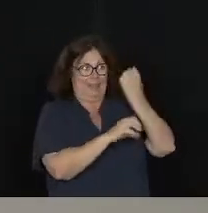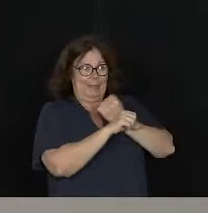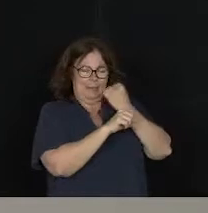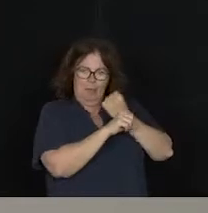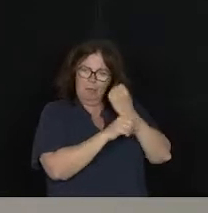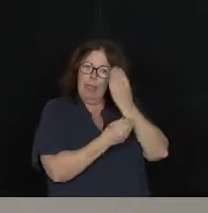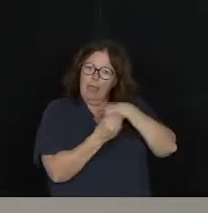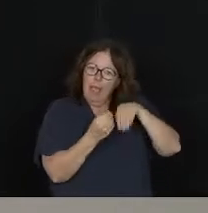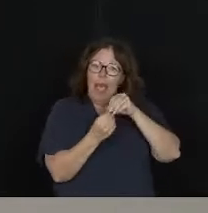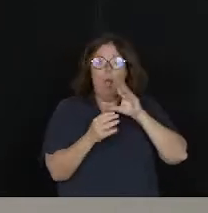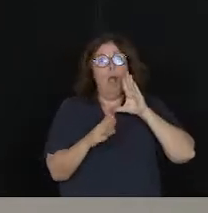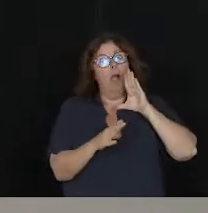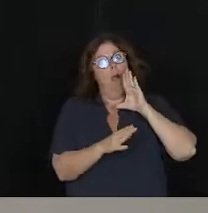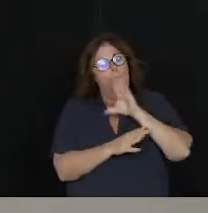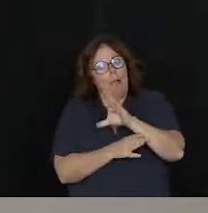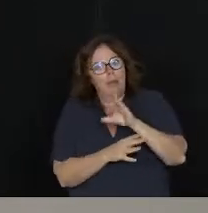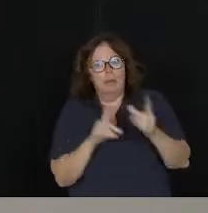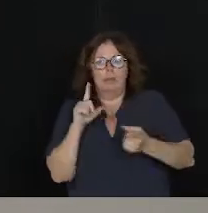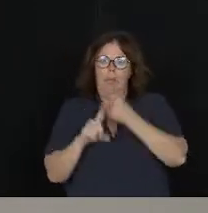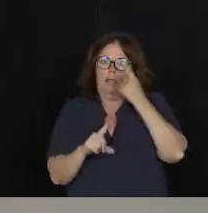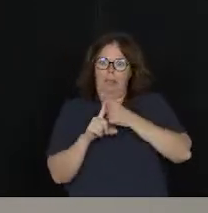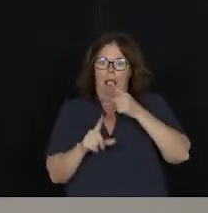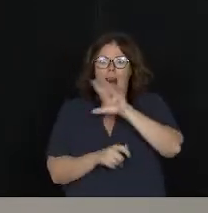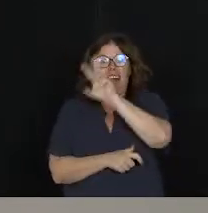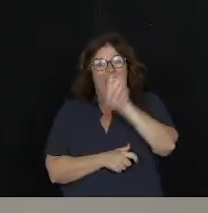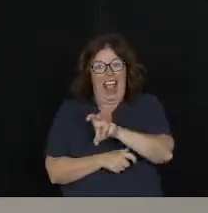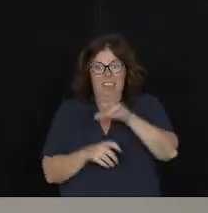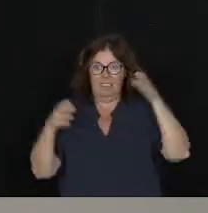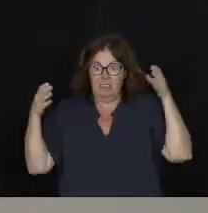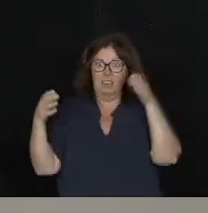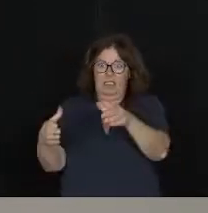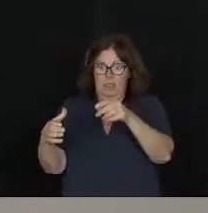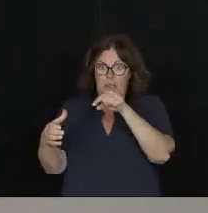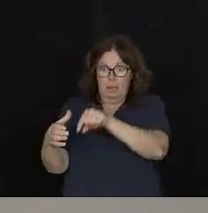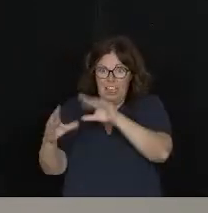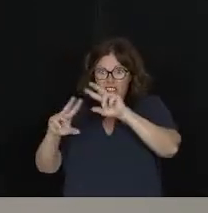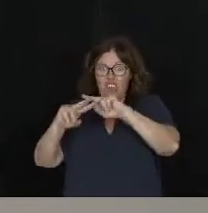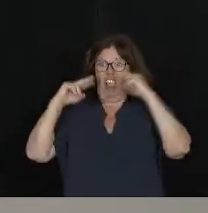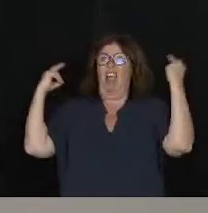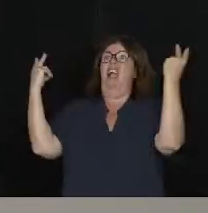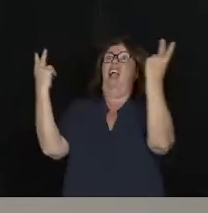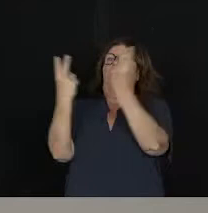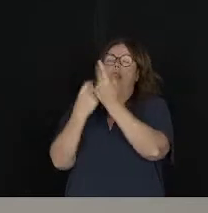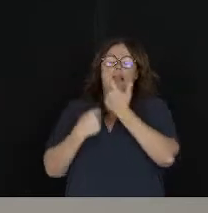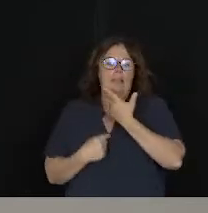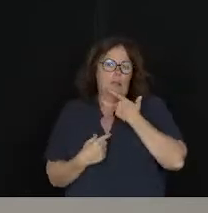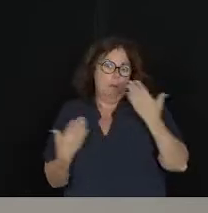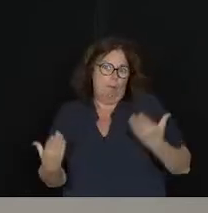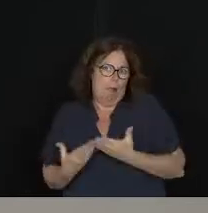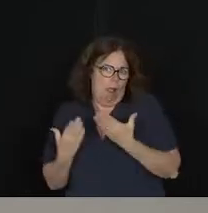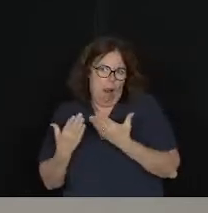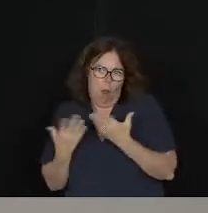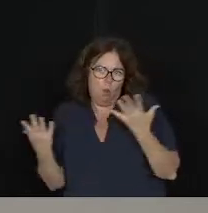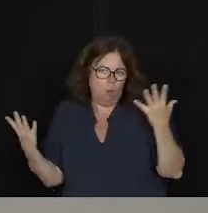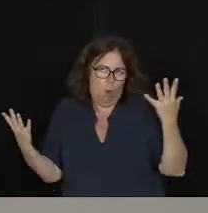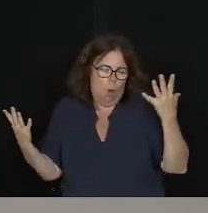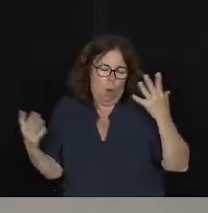que la société allemande sous le nazisme, et ben assez souvent, malheureusement, on est un peu obligé